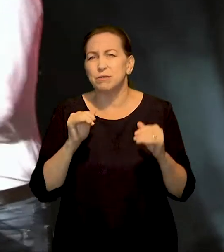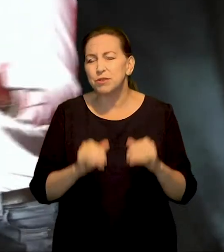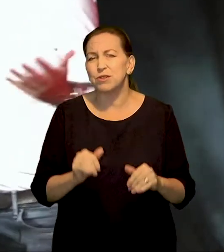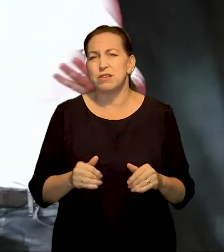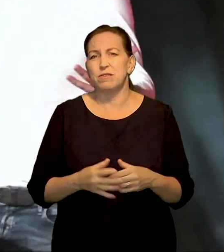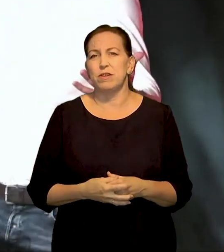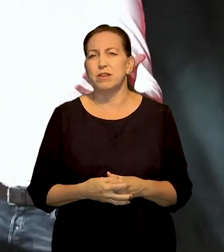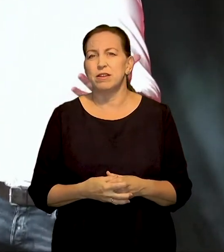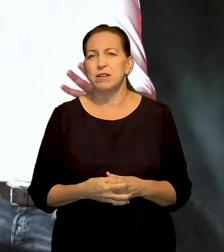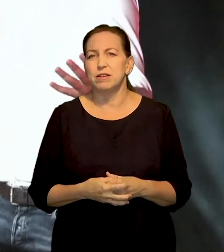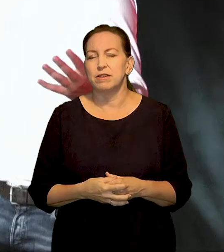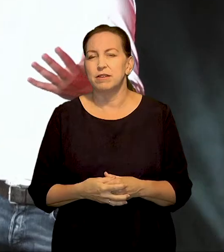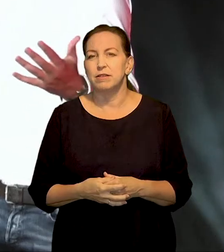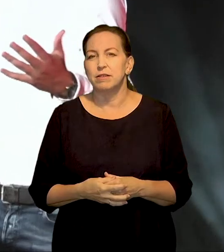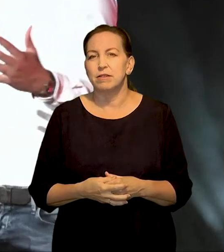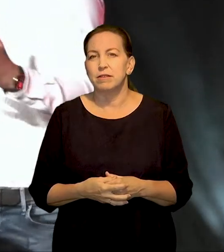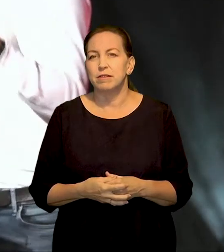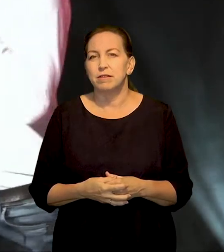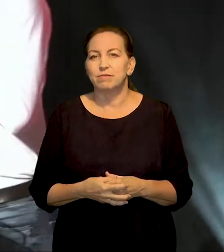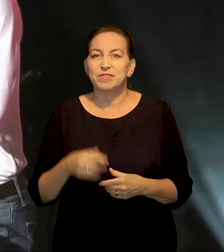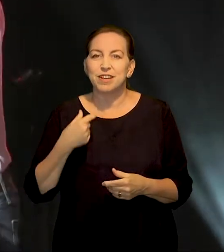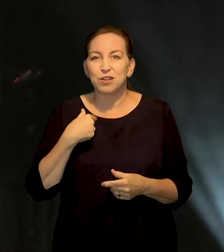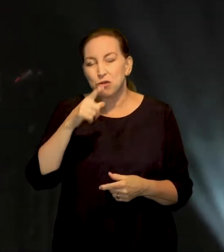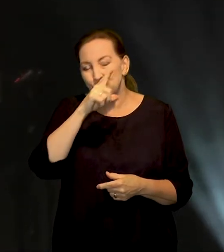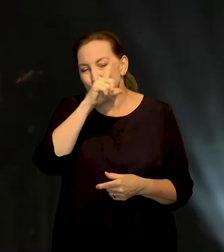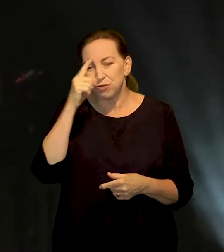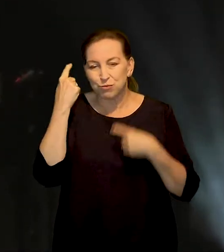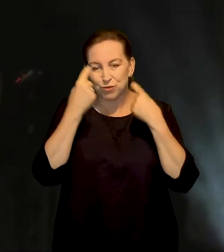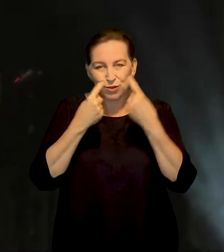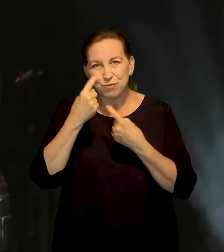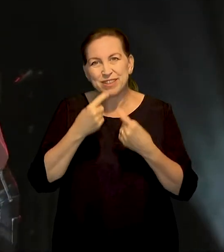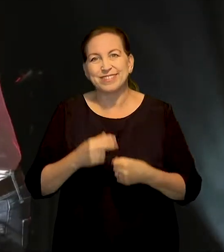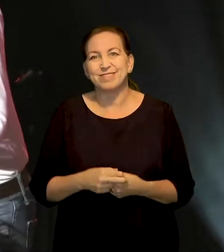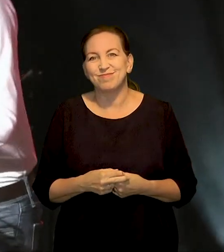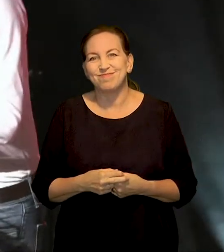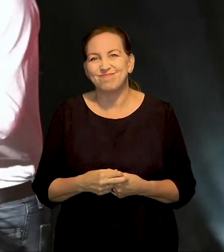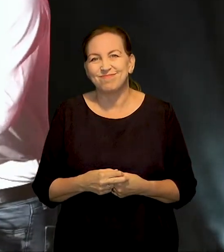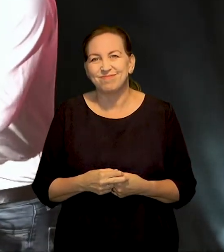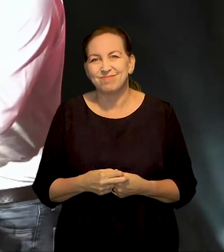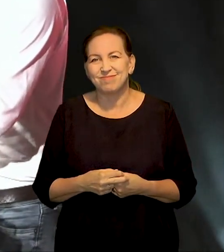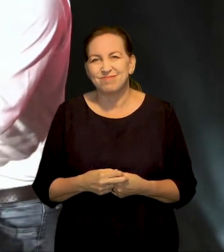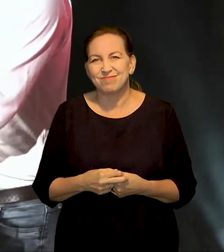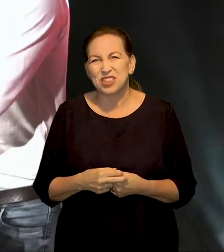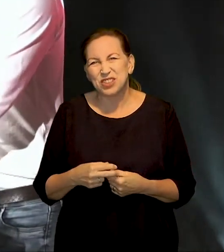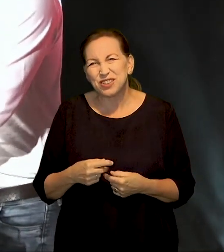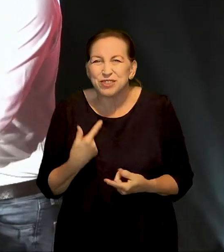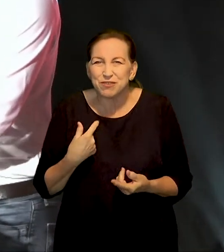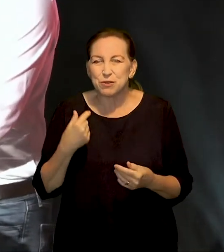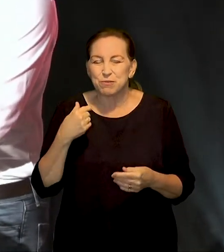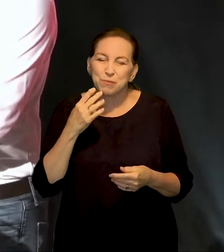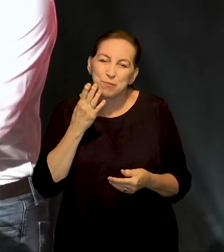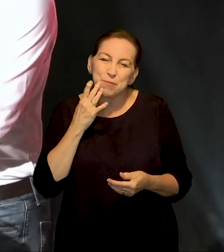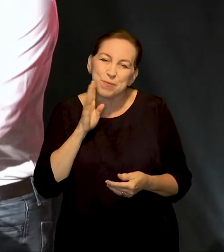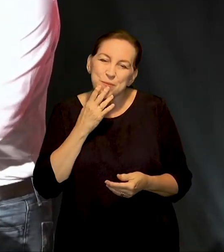musiała być to grupa ludzi wykluczonych, których nikt inny nie chciał zatrudnić w tamtym czasie do swoich